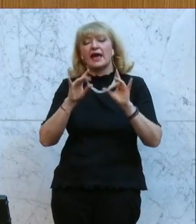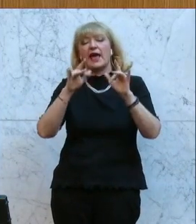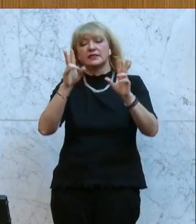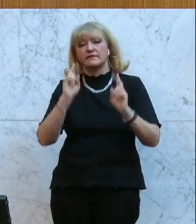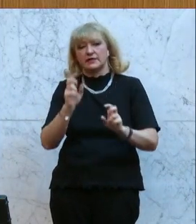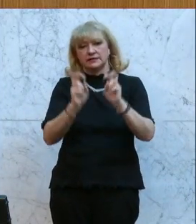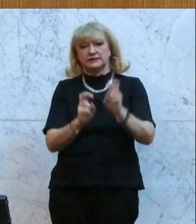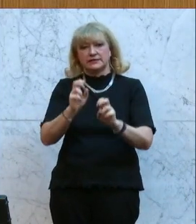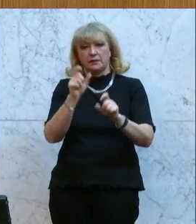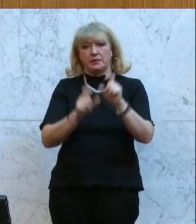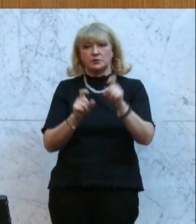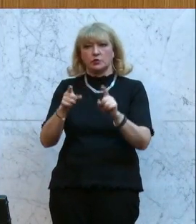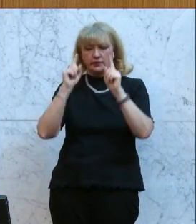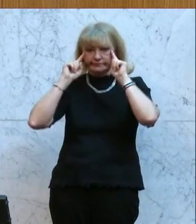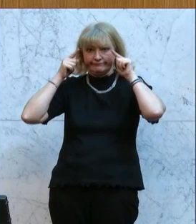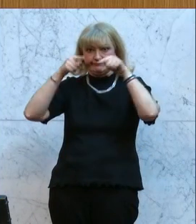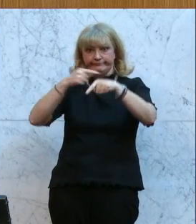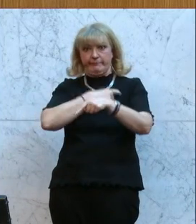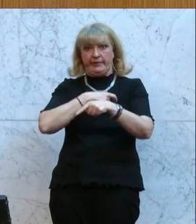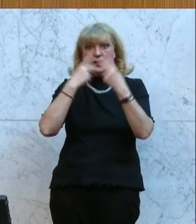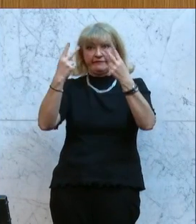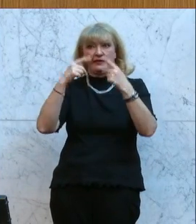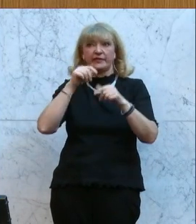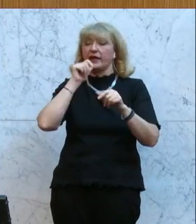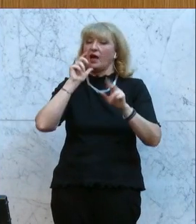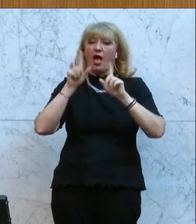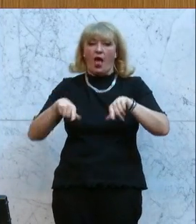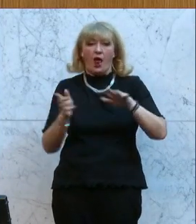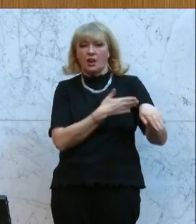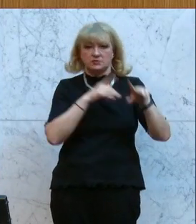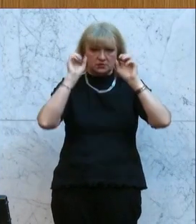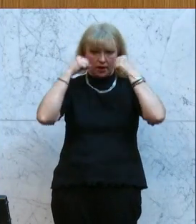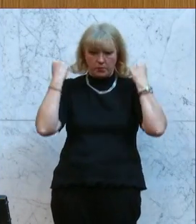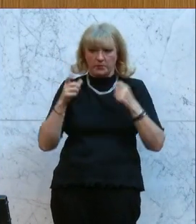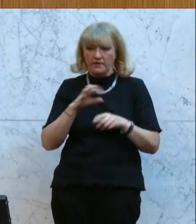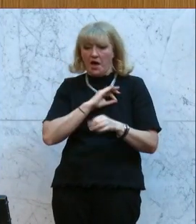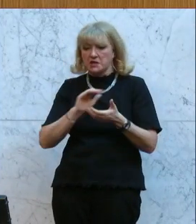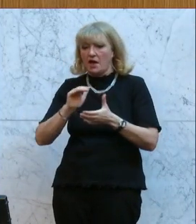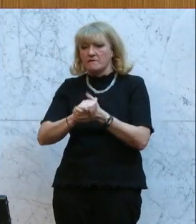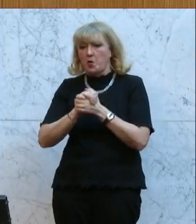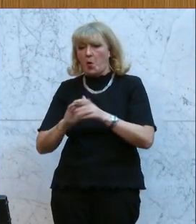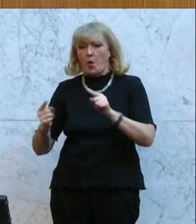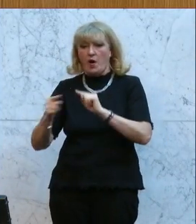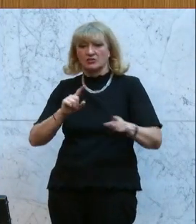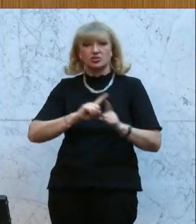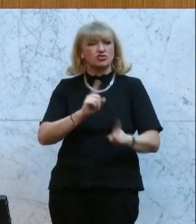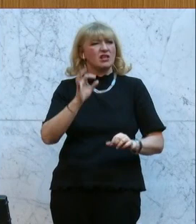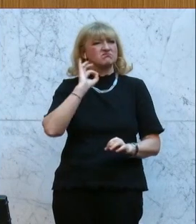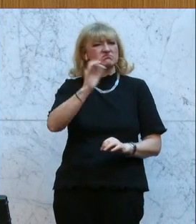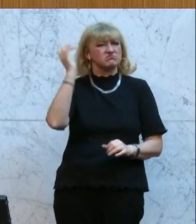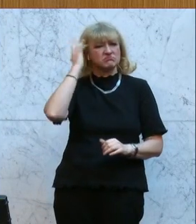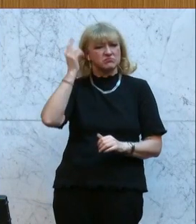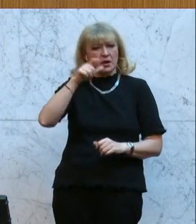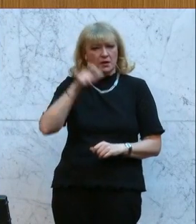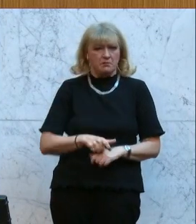Priorität eine Partei ist und nicht die Republik, die eigenen Freunde dort sitzen, statt die klügsten und fähigsten Köpfe für die